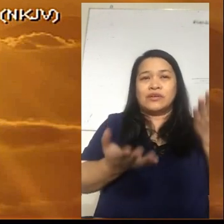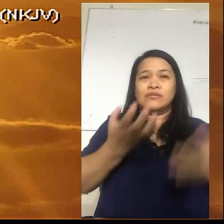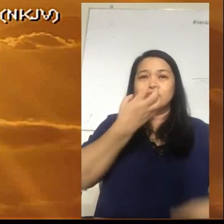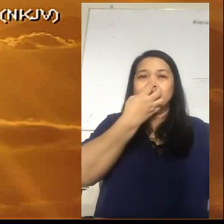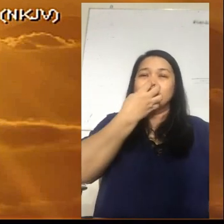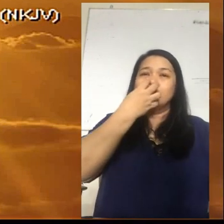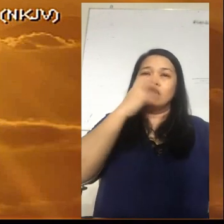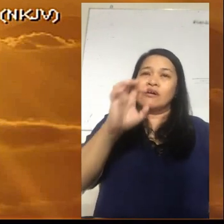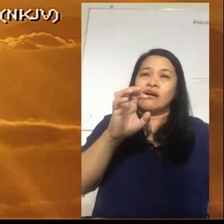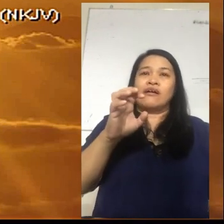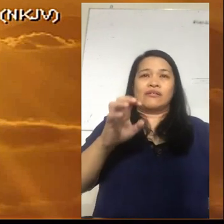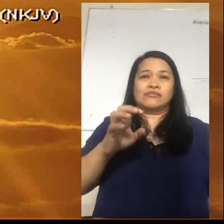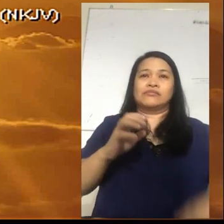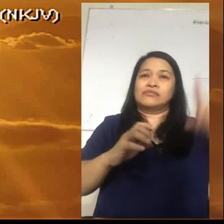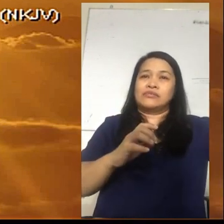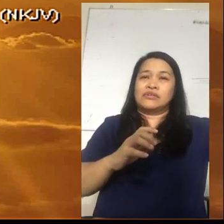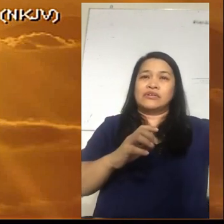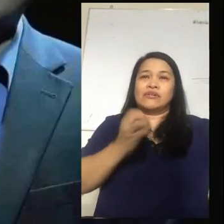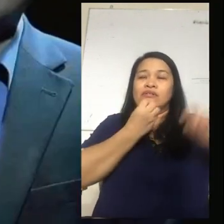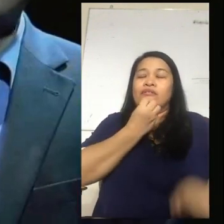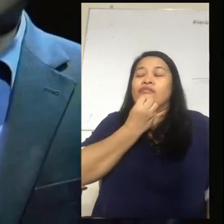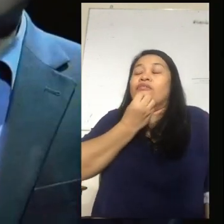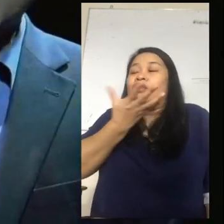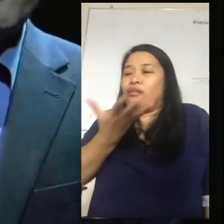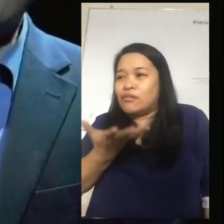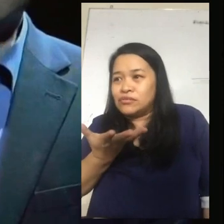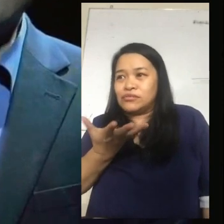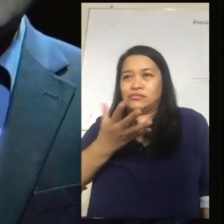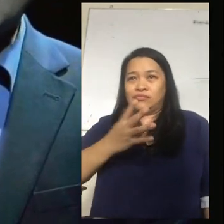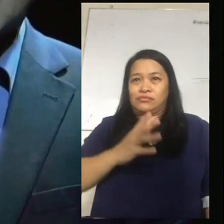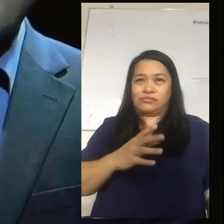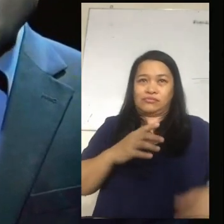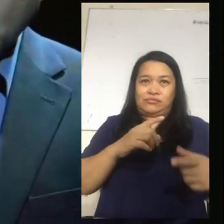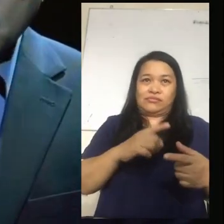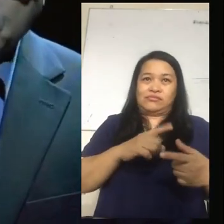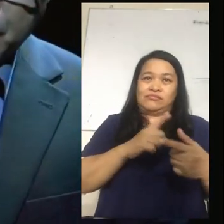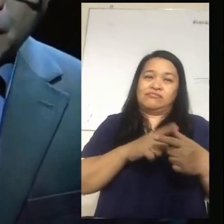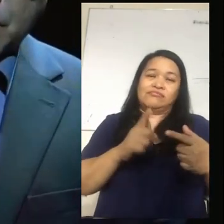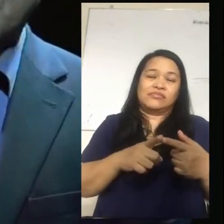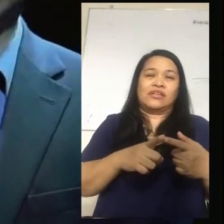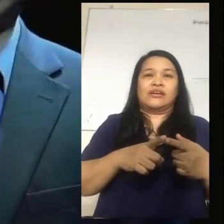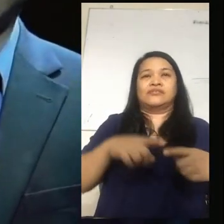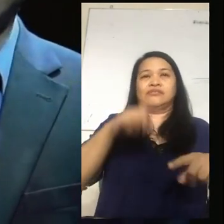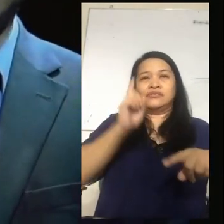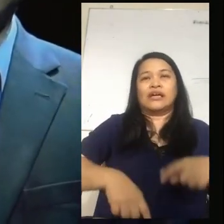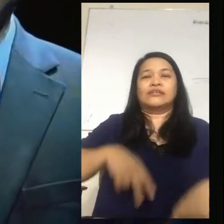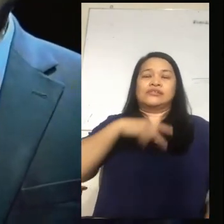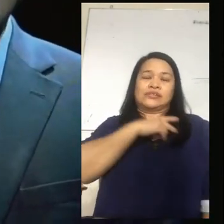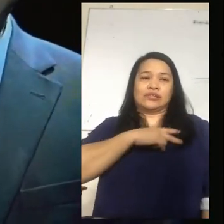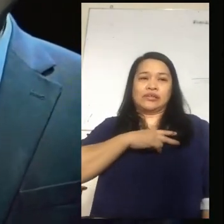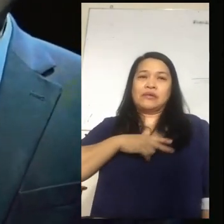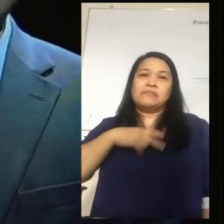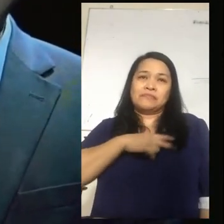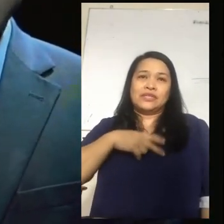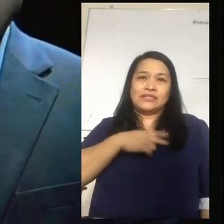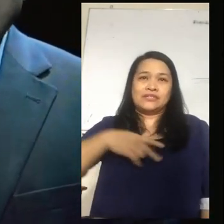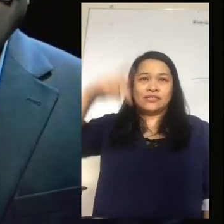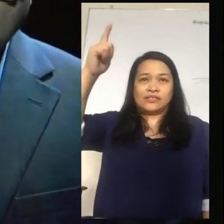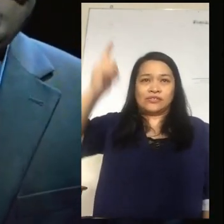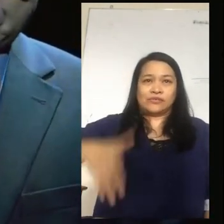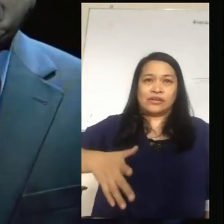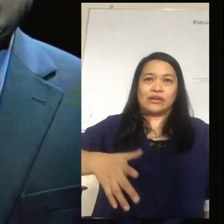you out of my mouth. At ito po ay hindi na halulugod sa Panginoon. God wants us